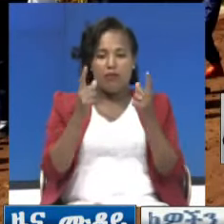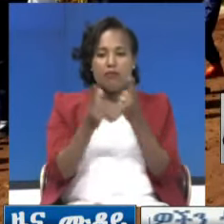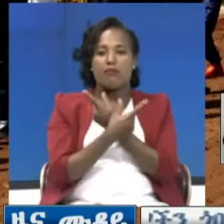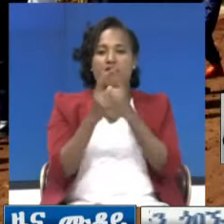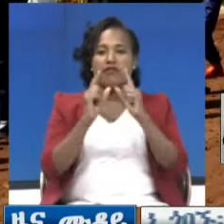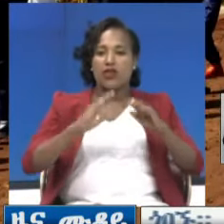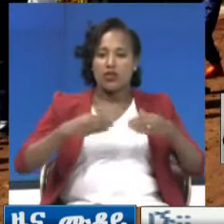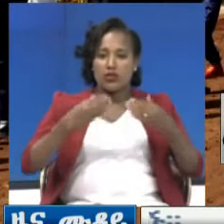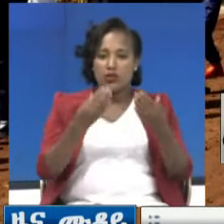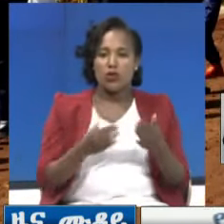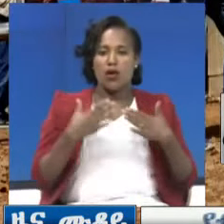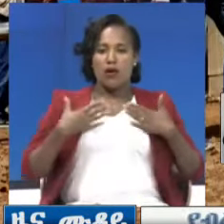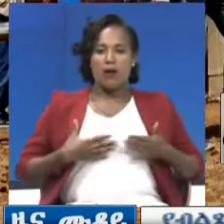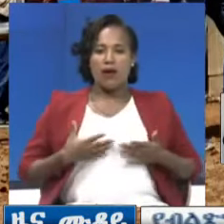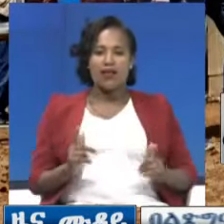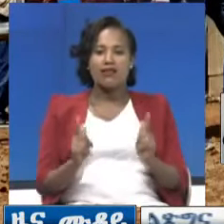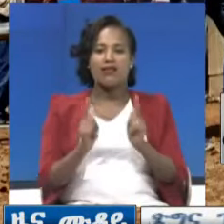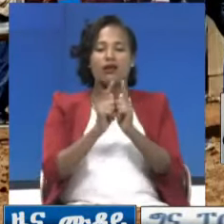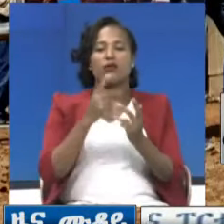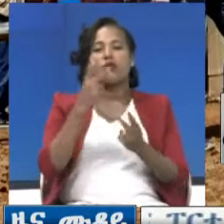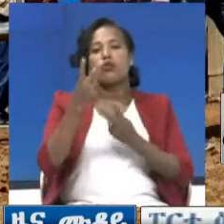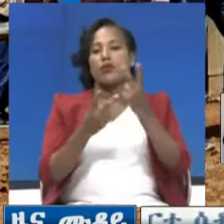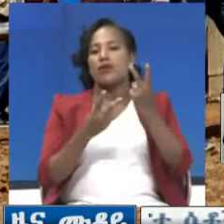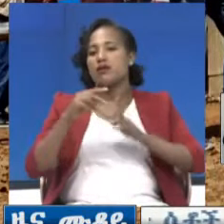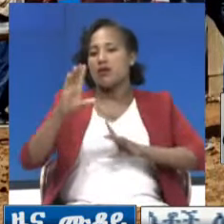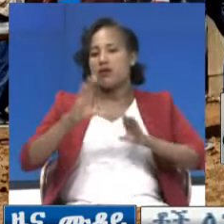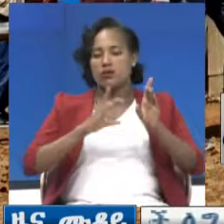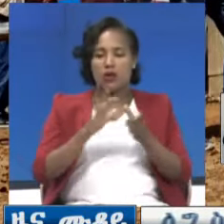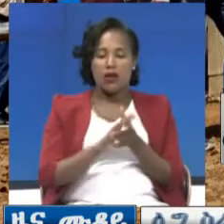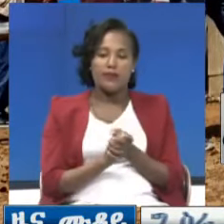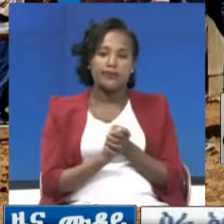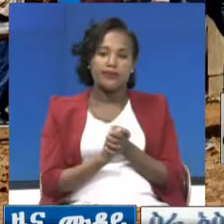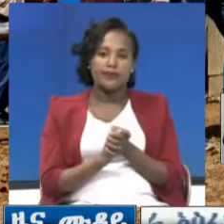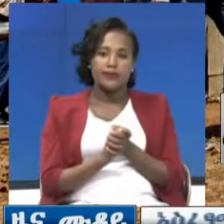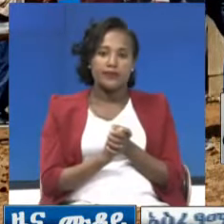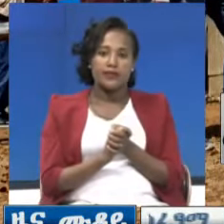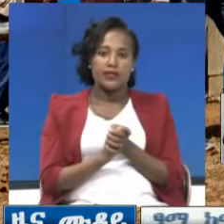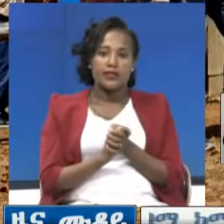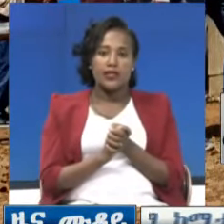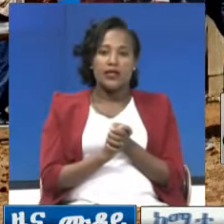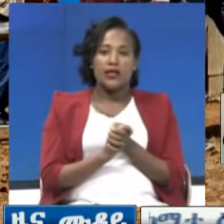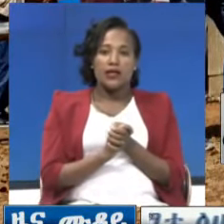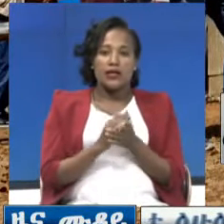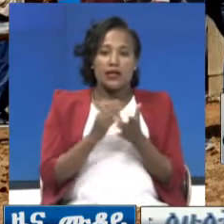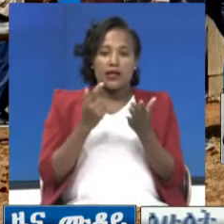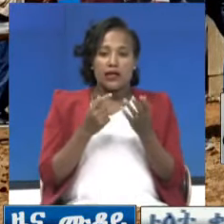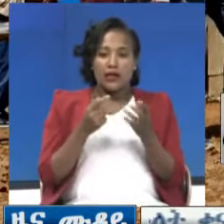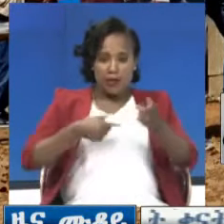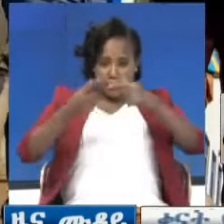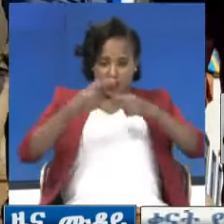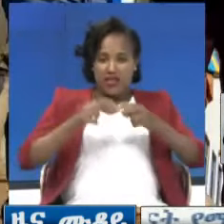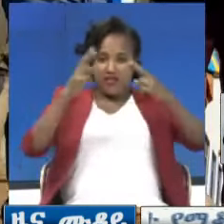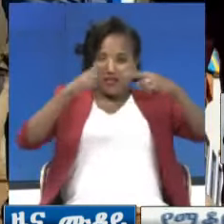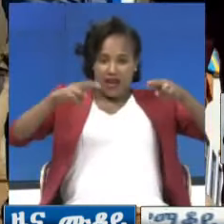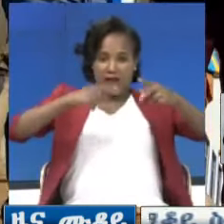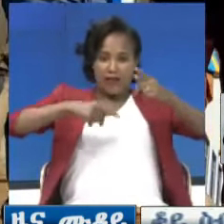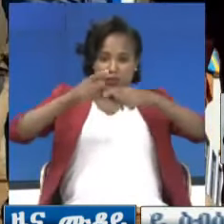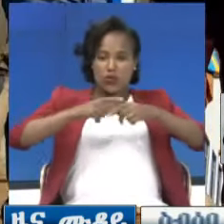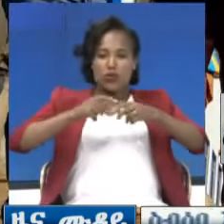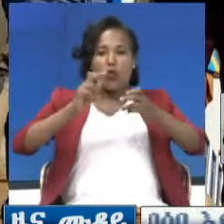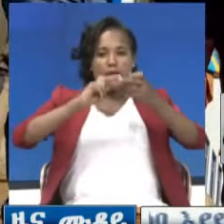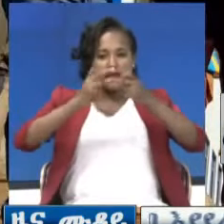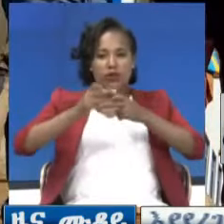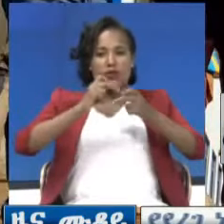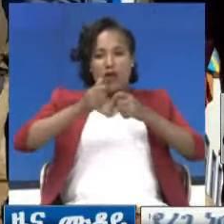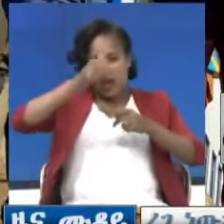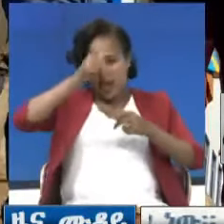እንዲያስቀምጡ በአካል ተገኝተው ጉብኝት እንዲያደርጉ አድርጓቸዋል ማለት ነው። እንግዲህ ከፌዴራል የመጡት የፌዴራል ኢንቨስትመንት ኮሚሽን ኮሚሽነሩ